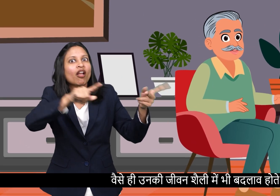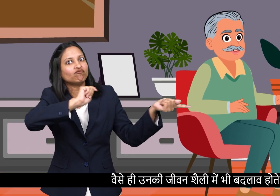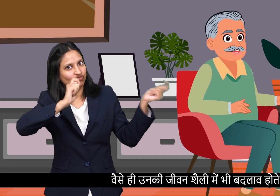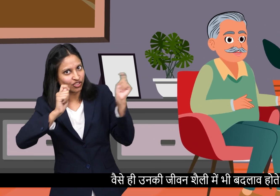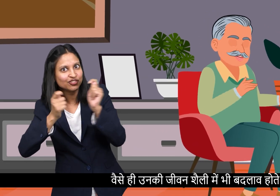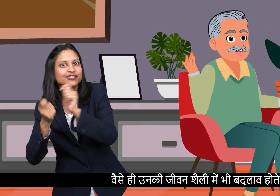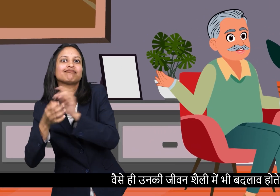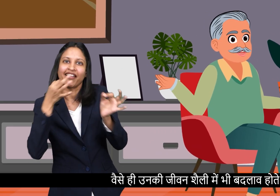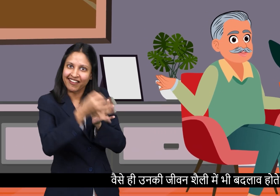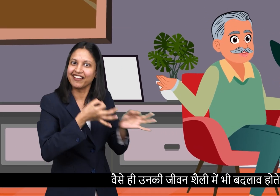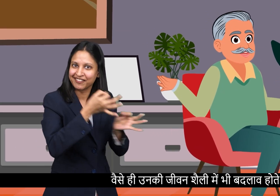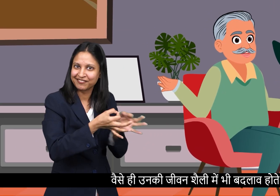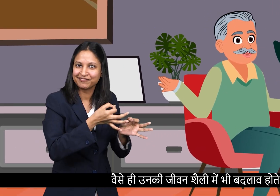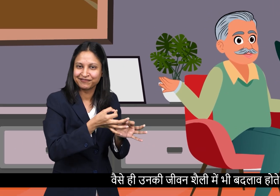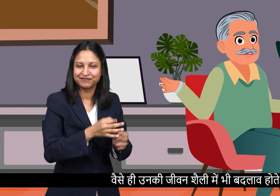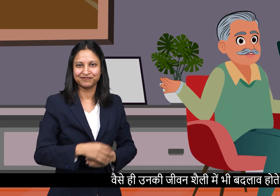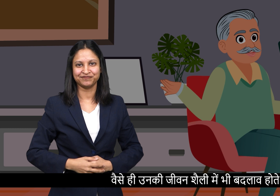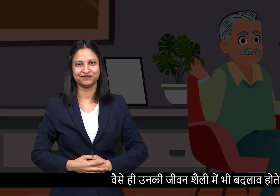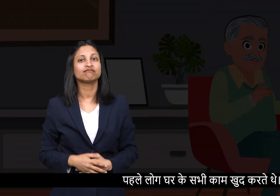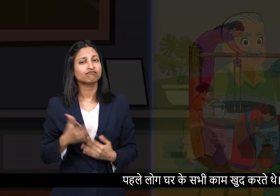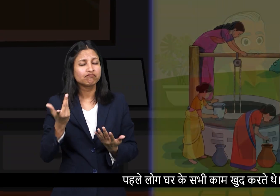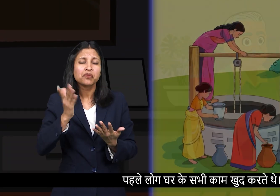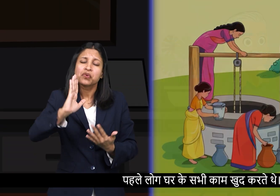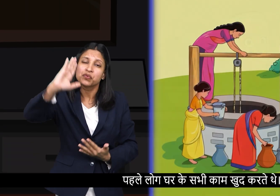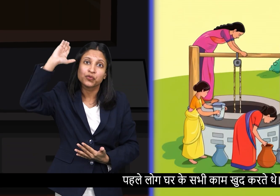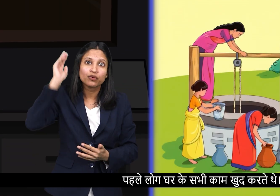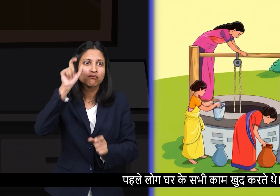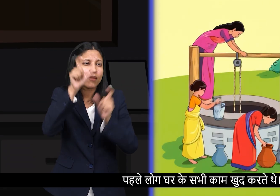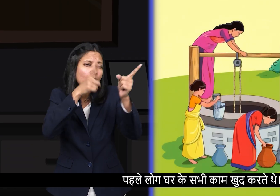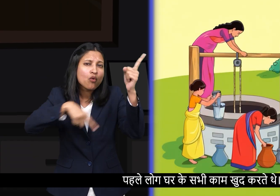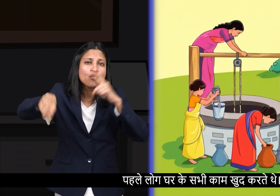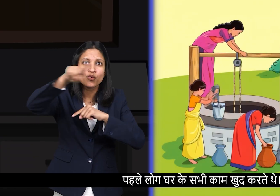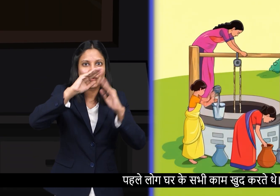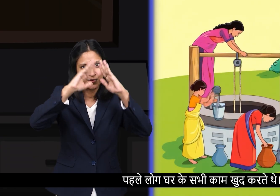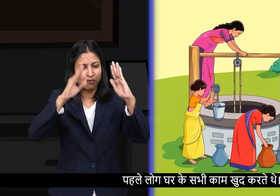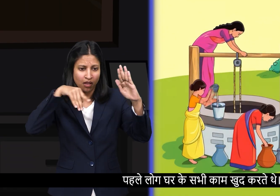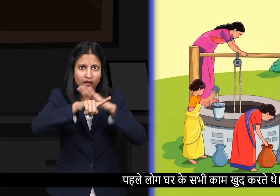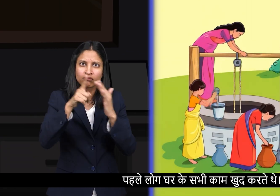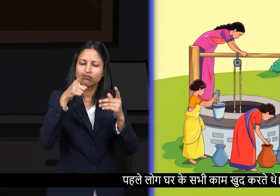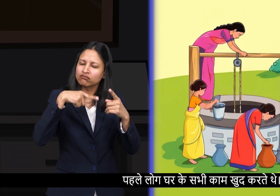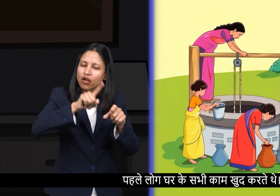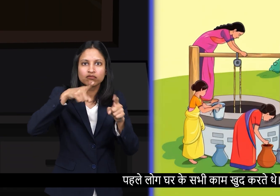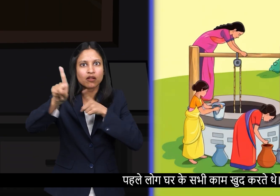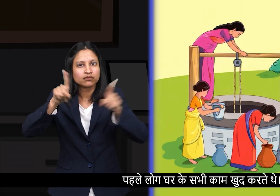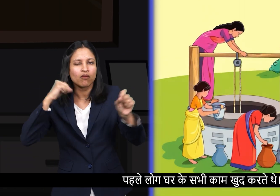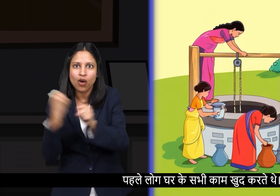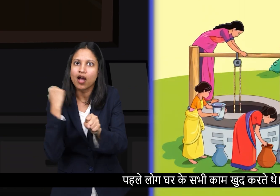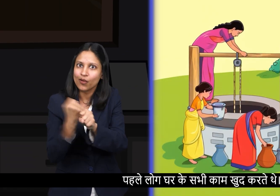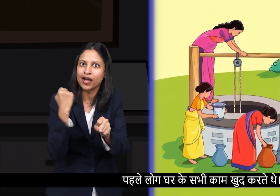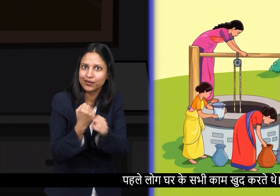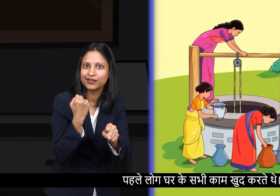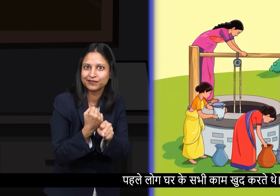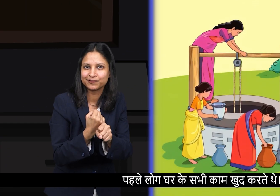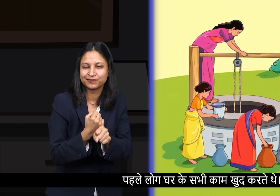वैसे ही उनकी जीवन शैली में भी बदलाव होते हैं। पहले लोग घर के सभी काम खुद करते थे,